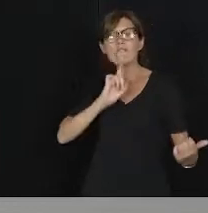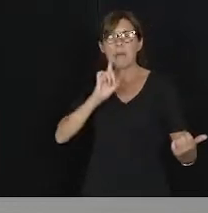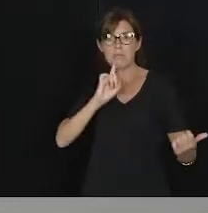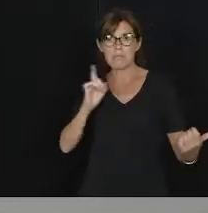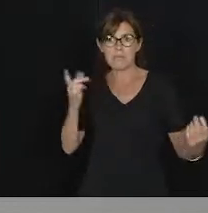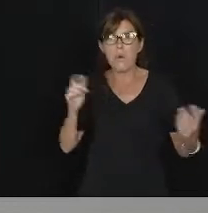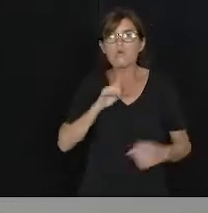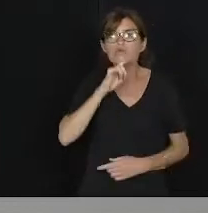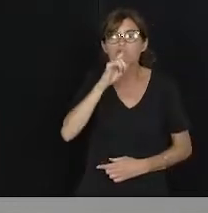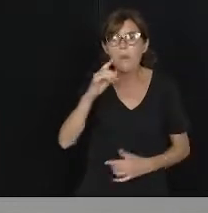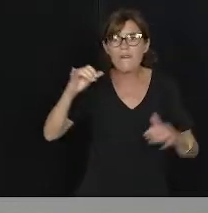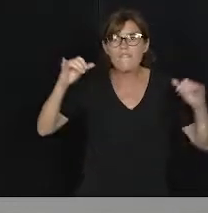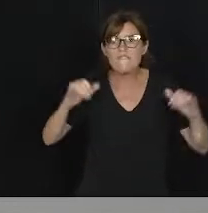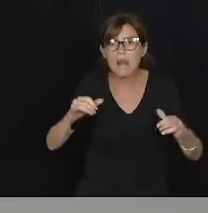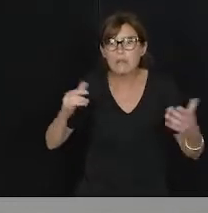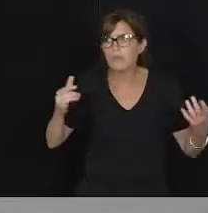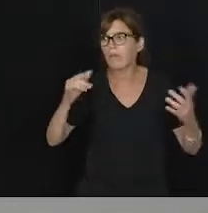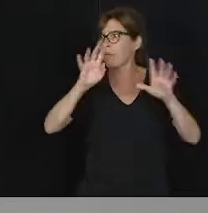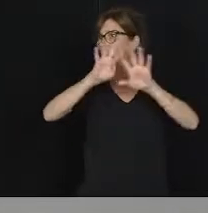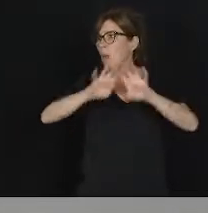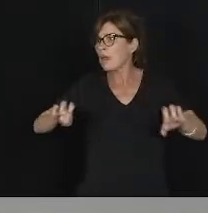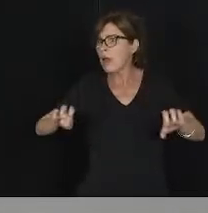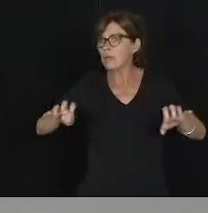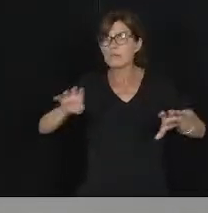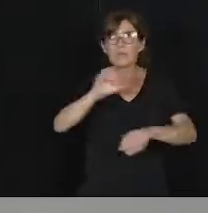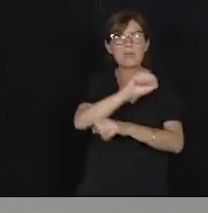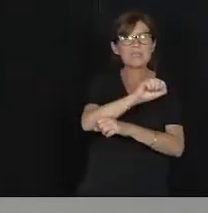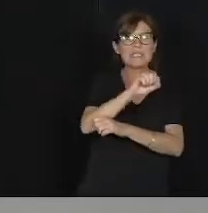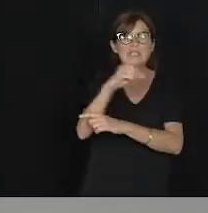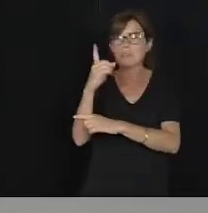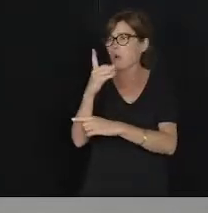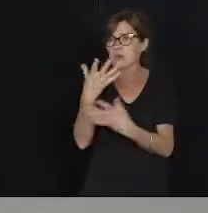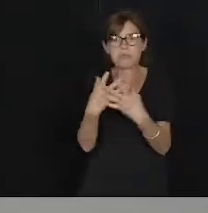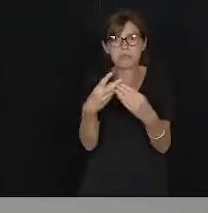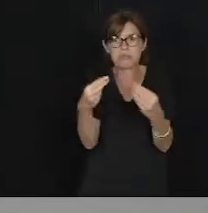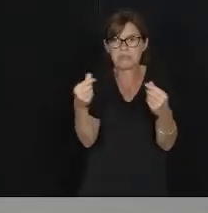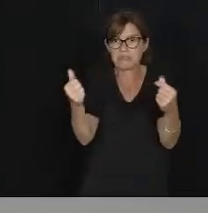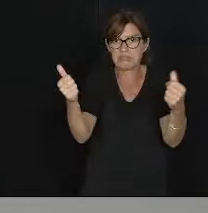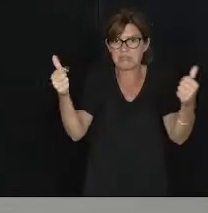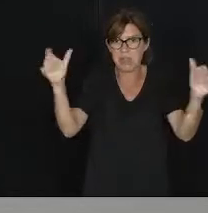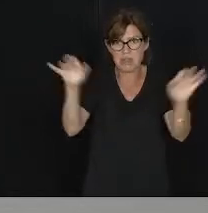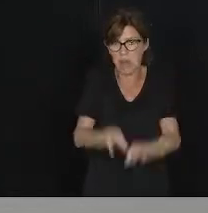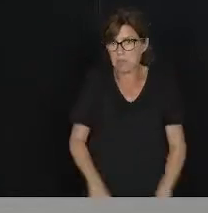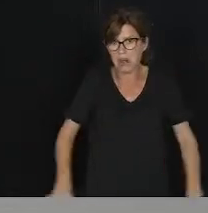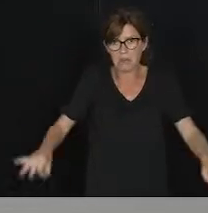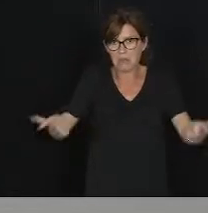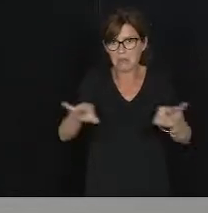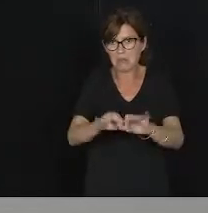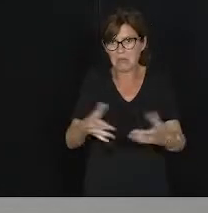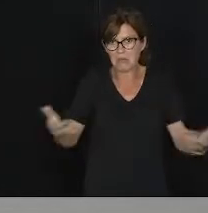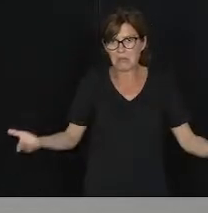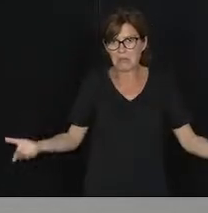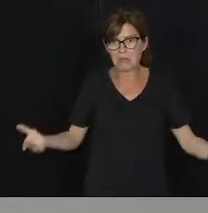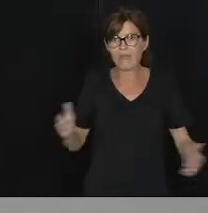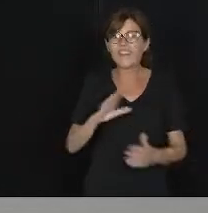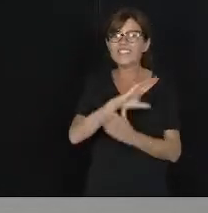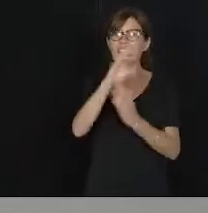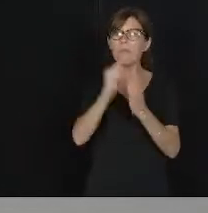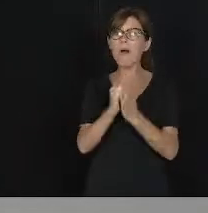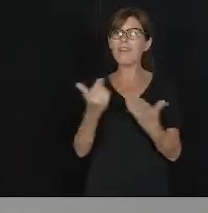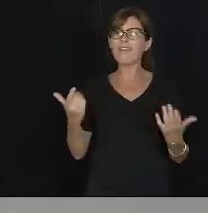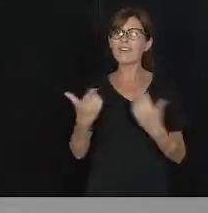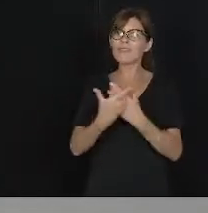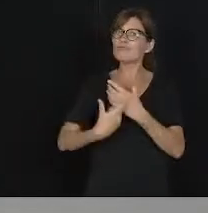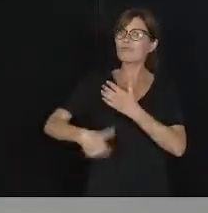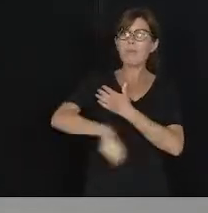fête, tout est nivelé ». Et finalement, les dates symboliques, celles qui structurent la semaine, celles qui rythment une